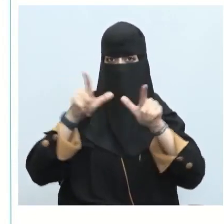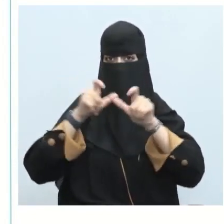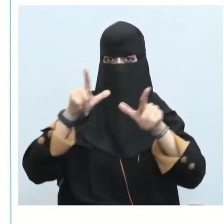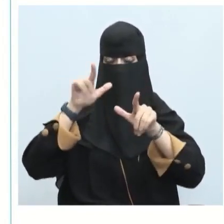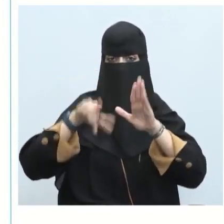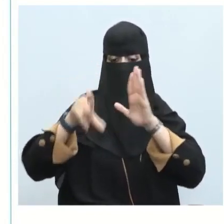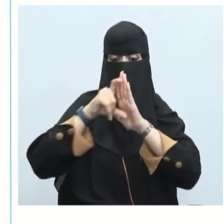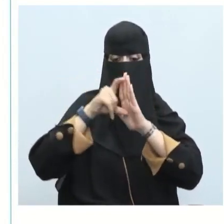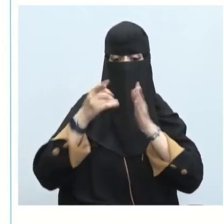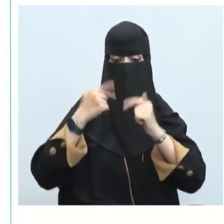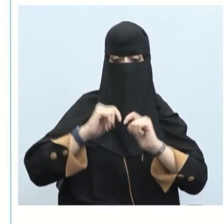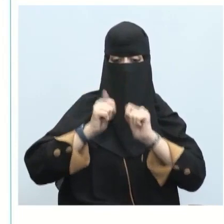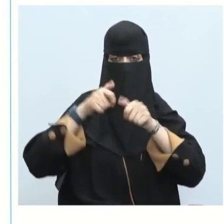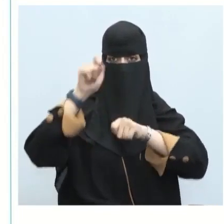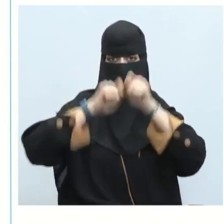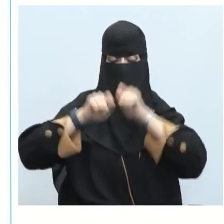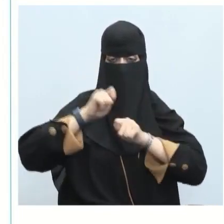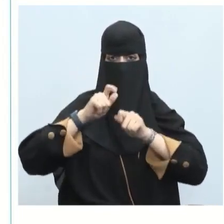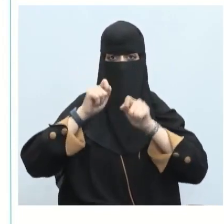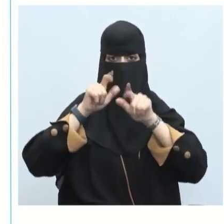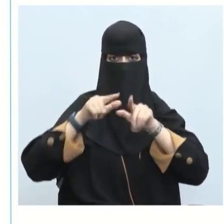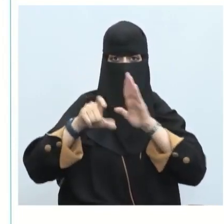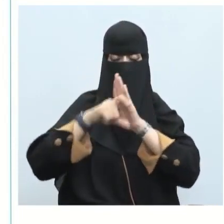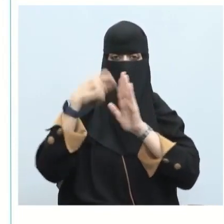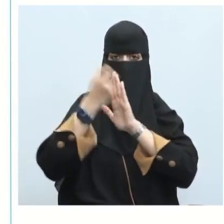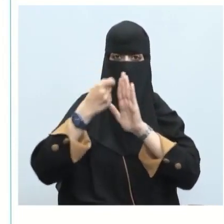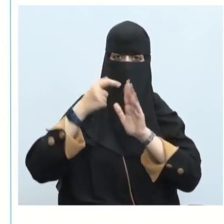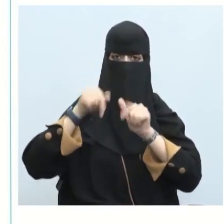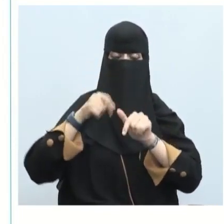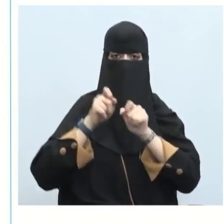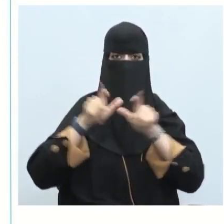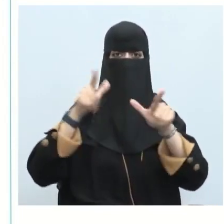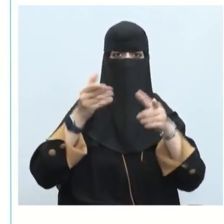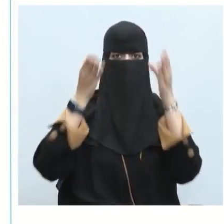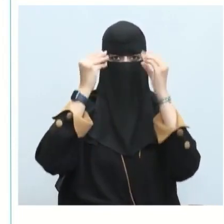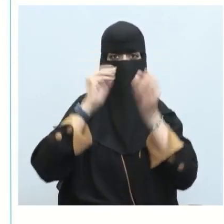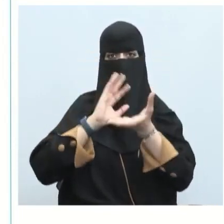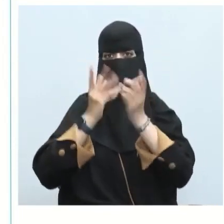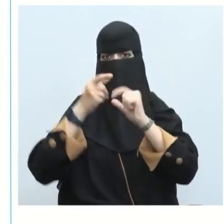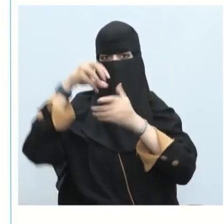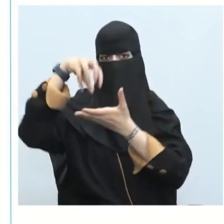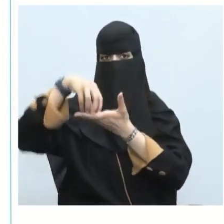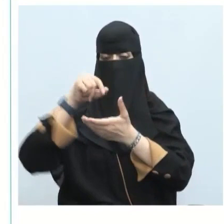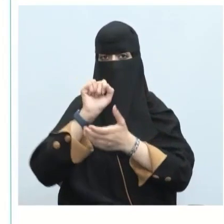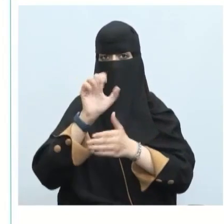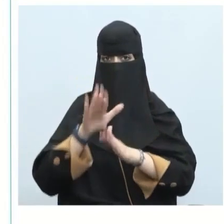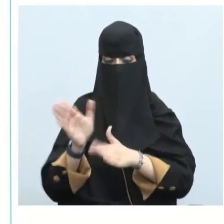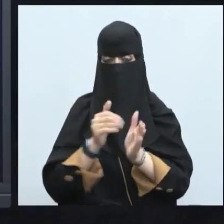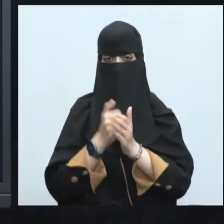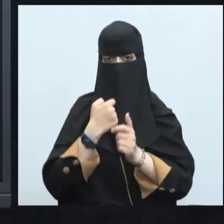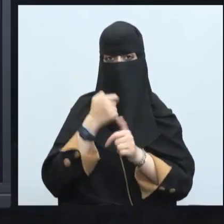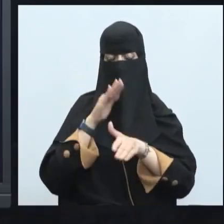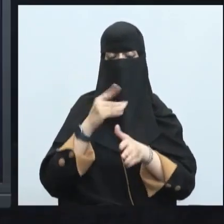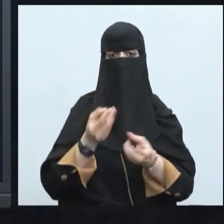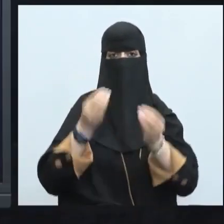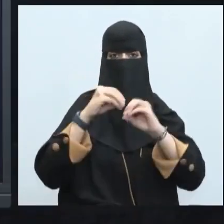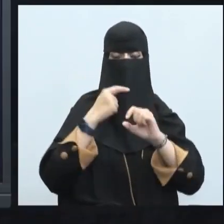المدونه يمكن استخدام المدونه لنشر معلومات حول منتجك بالاضافه